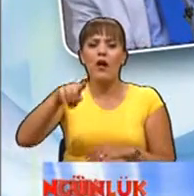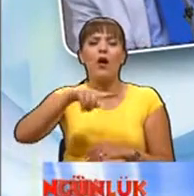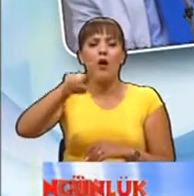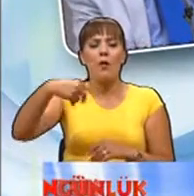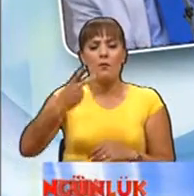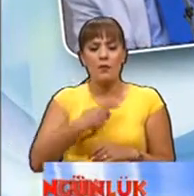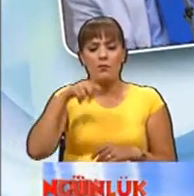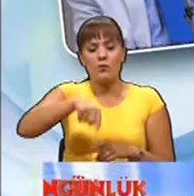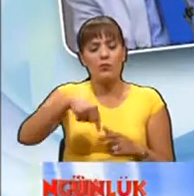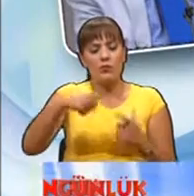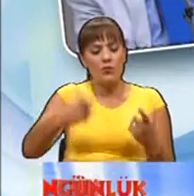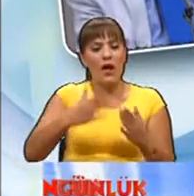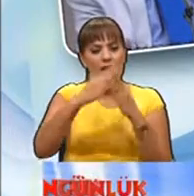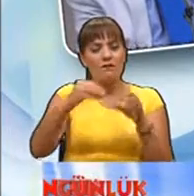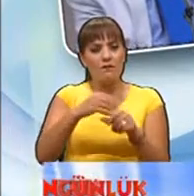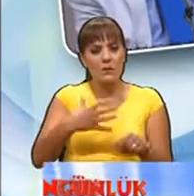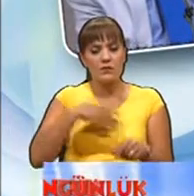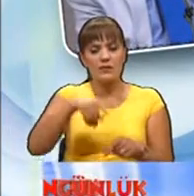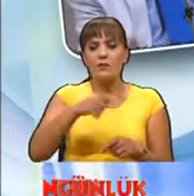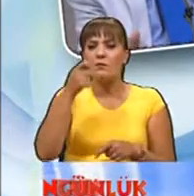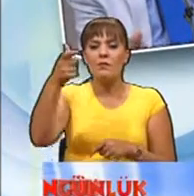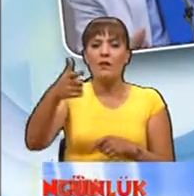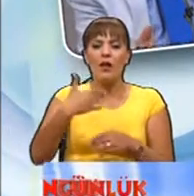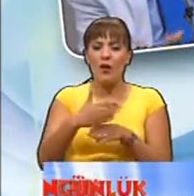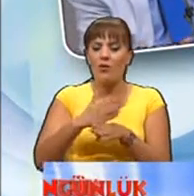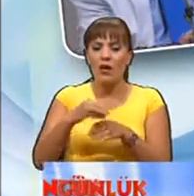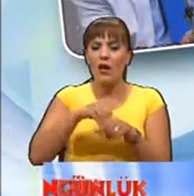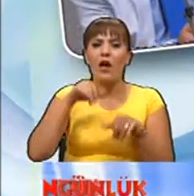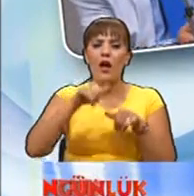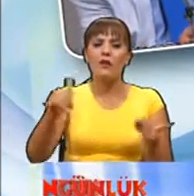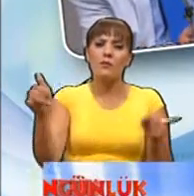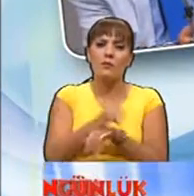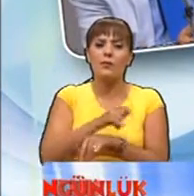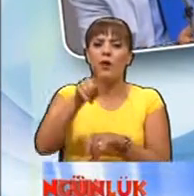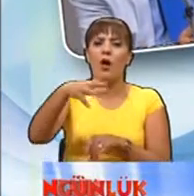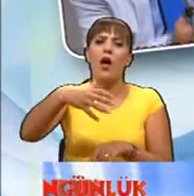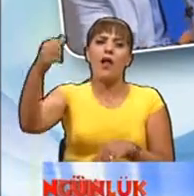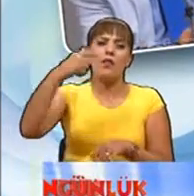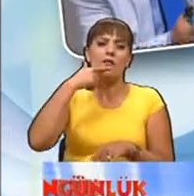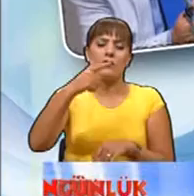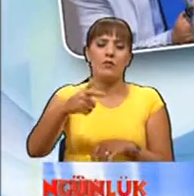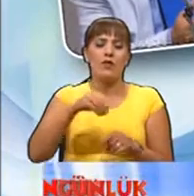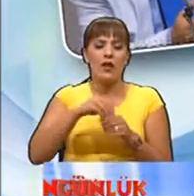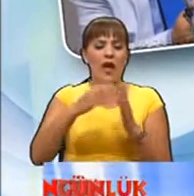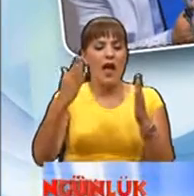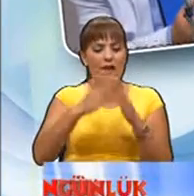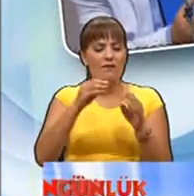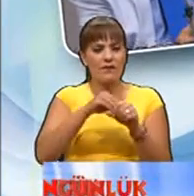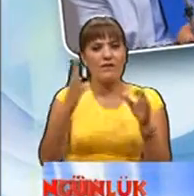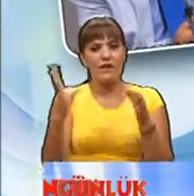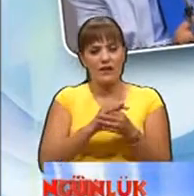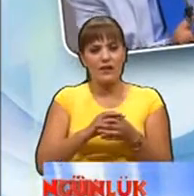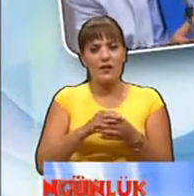Benim buradaki size ödeyeceğim 4/3 oranındaki aile konutuna